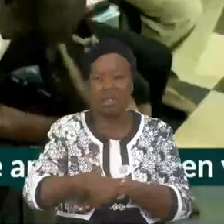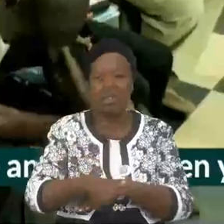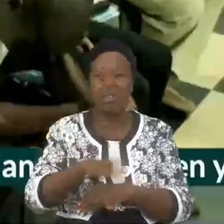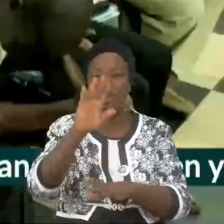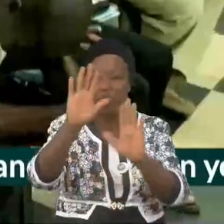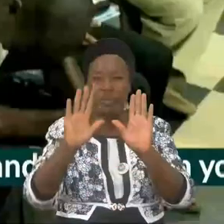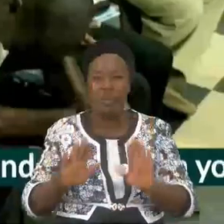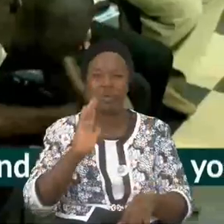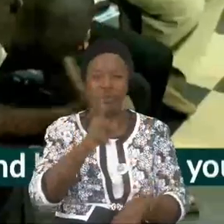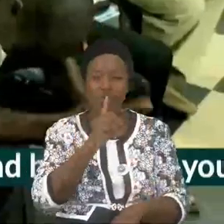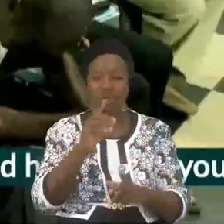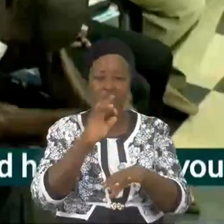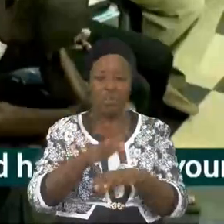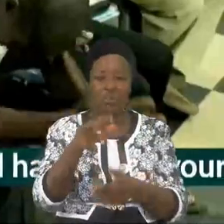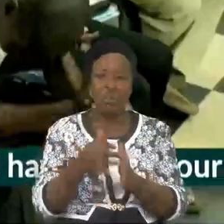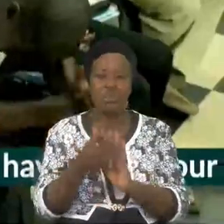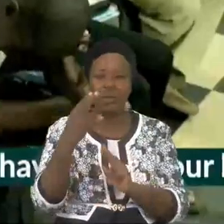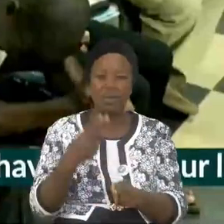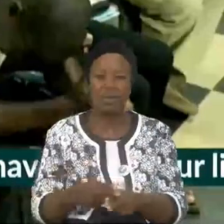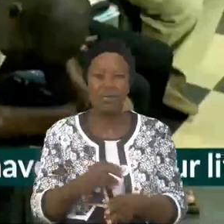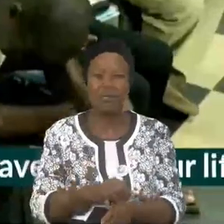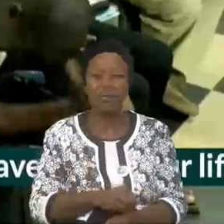Ce soir, tu auras ton miracle.